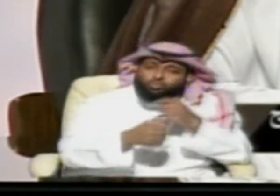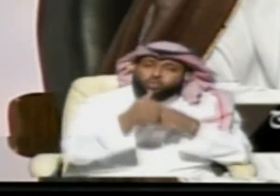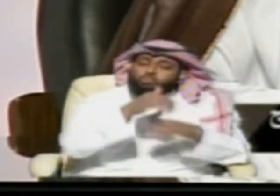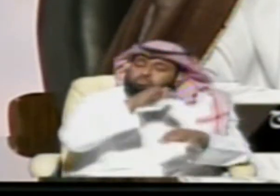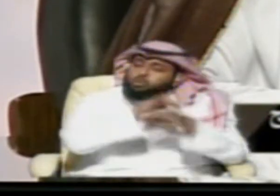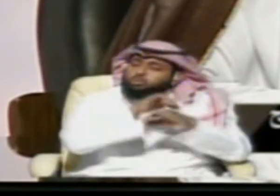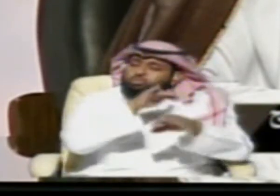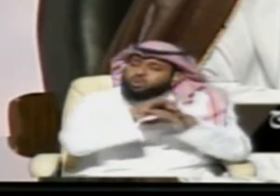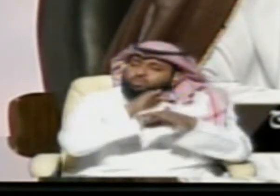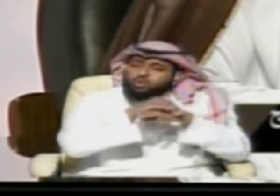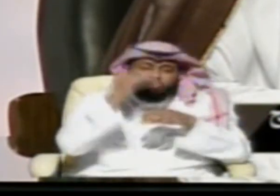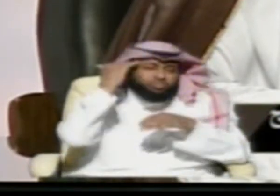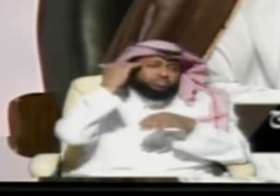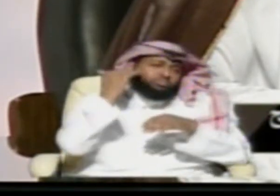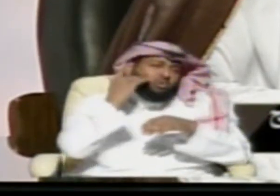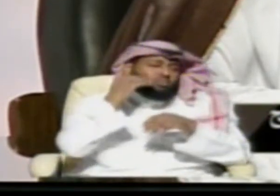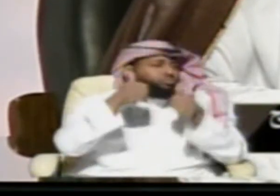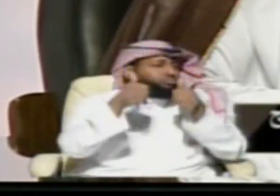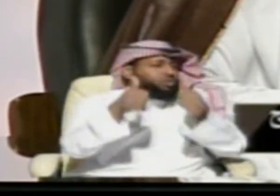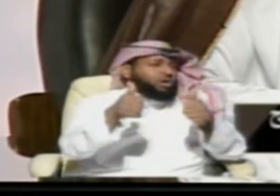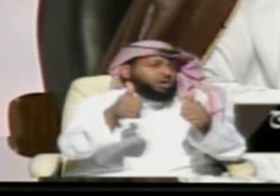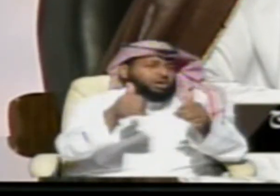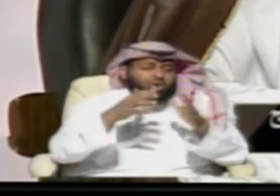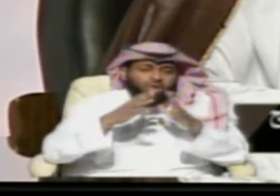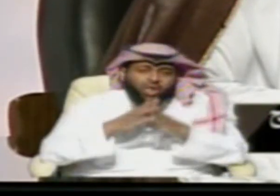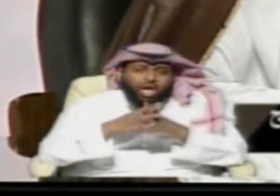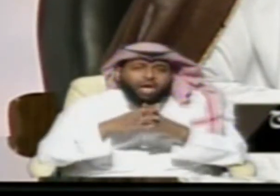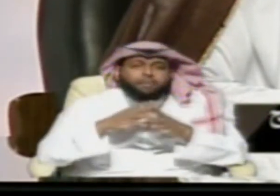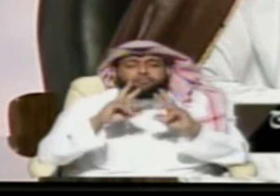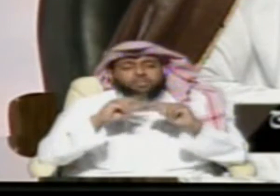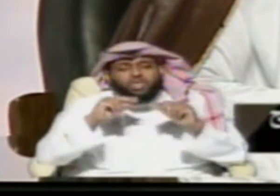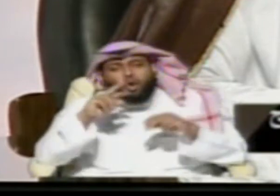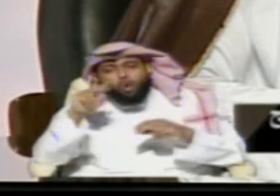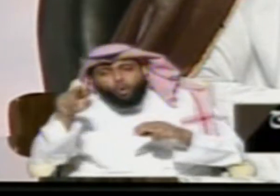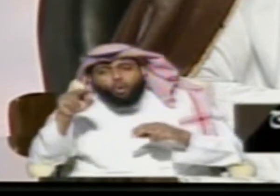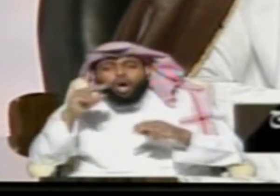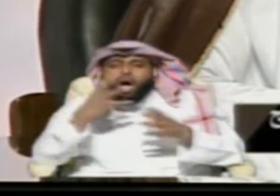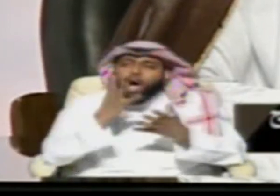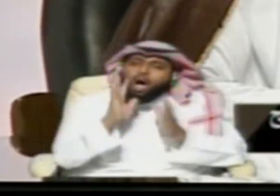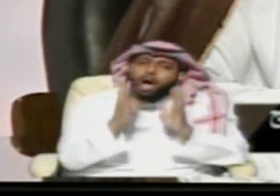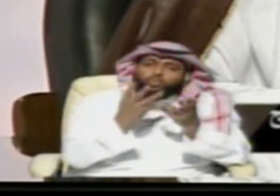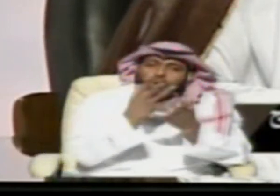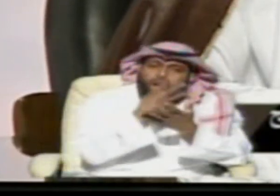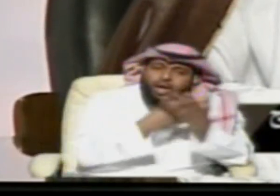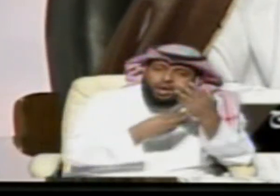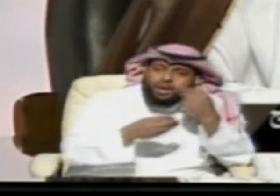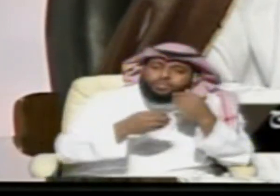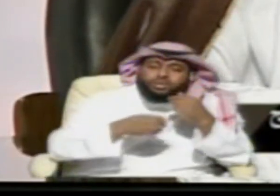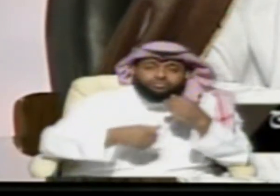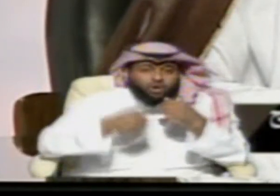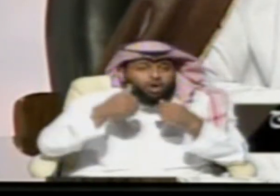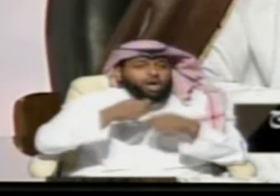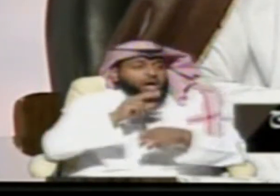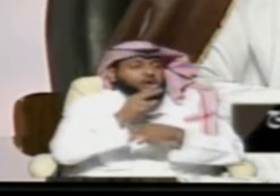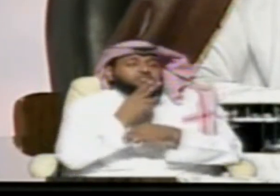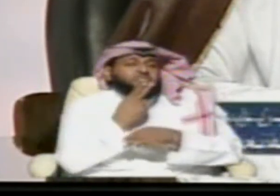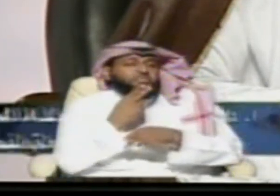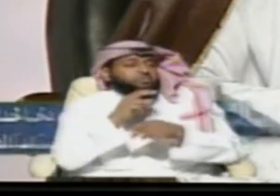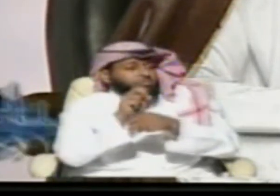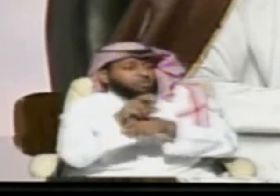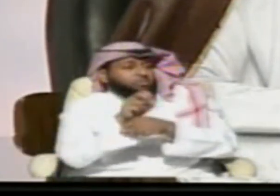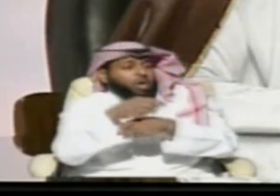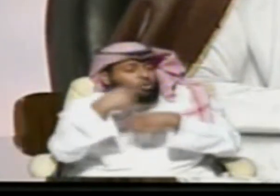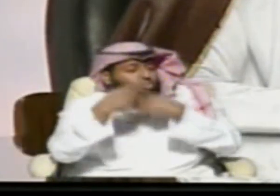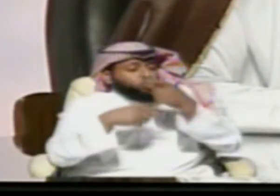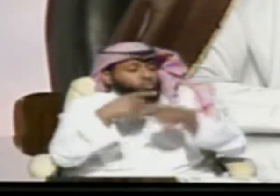صاحبا أو زوجا أو زوجة أو أخا أو أختا أو ابنا أو أبا يأمره بالخير ويدله عليه، فإن هذا